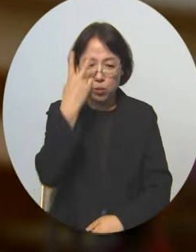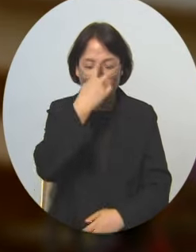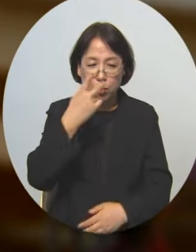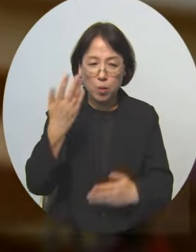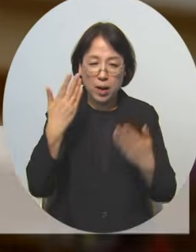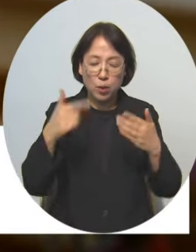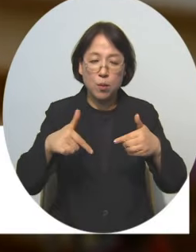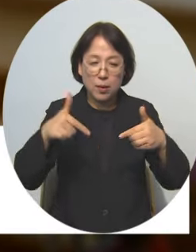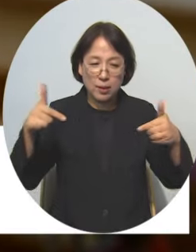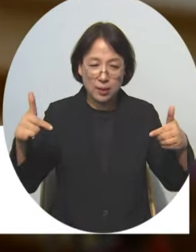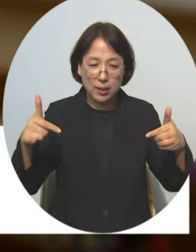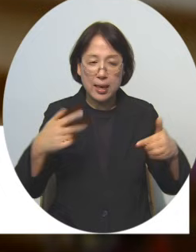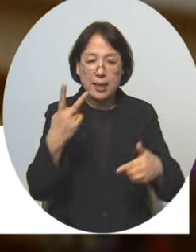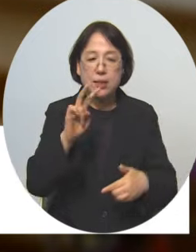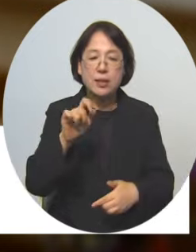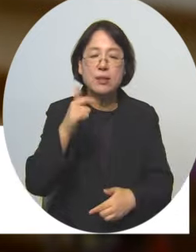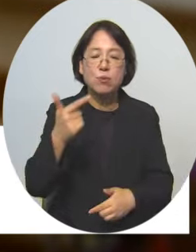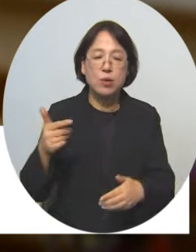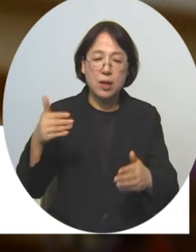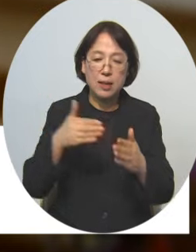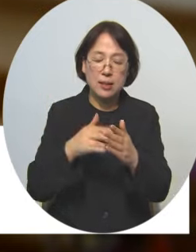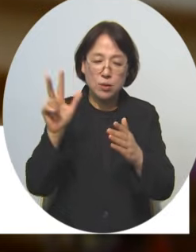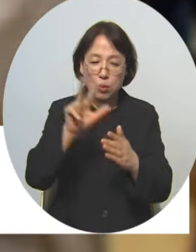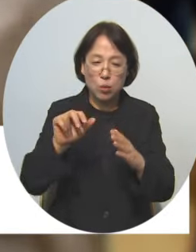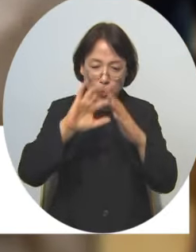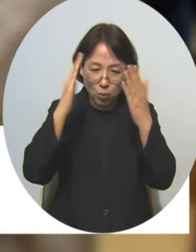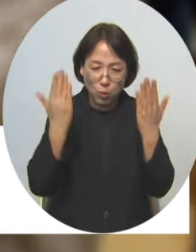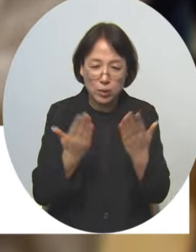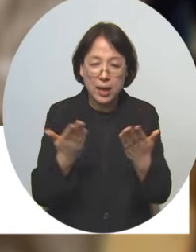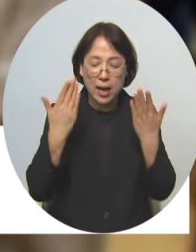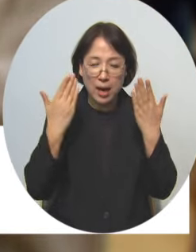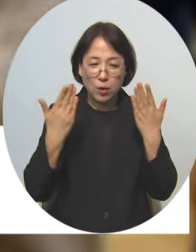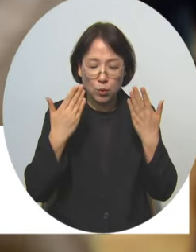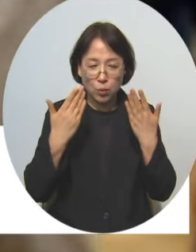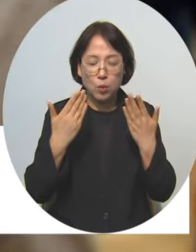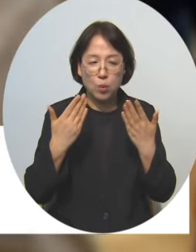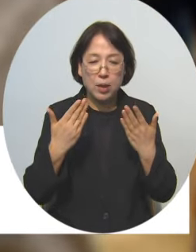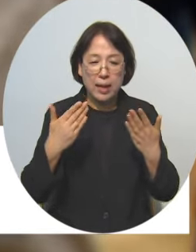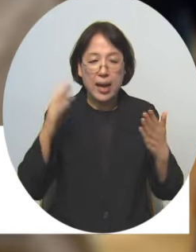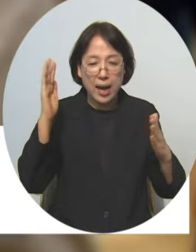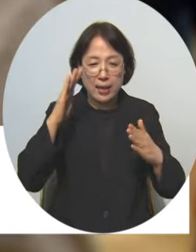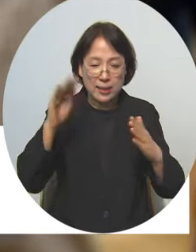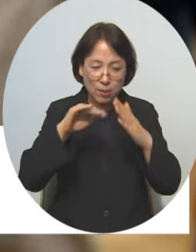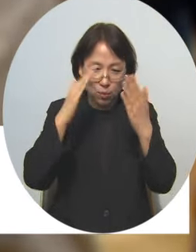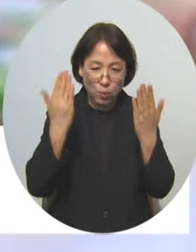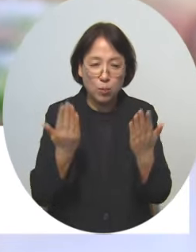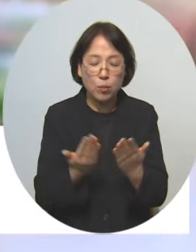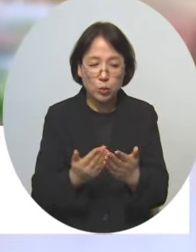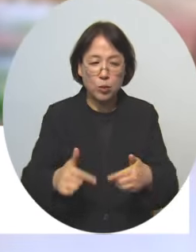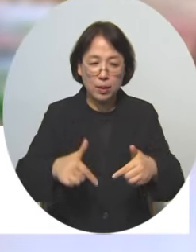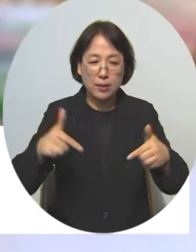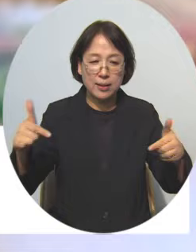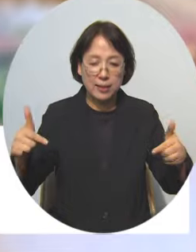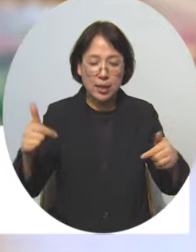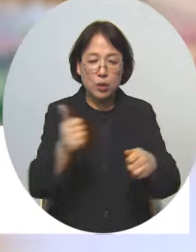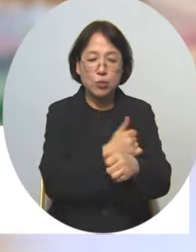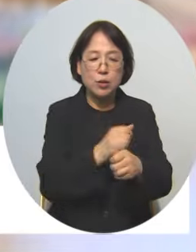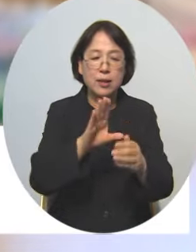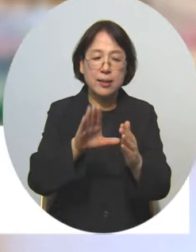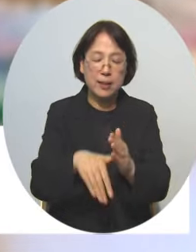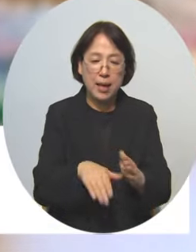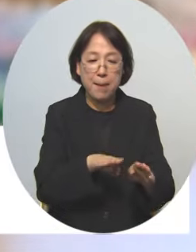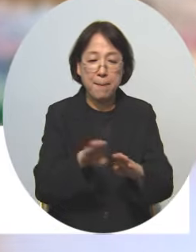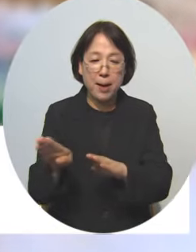확산합니다. 2026년까지 전국 모든 학교 전학년을 대상으로 확대합니다. 출퇴근 시간, 방학, 휴일